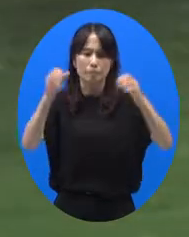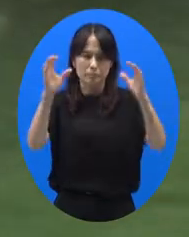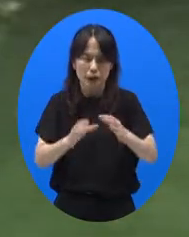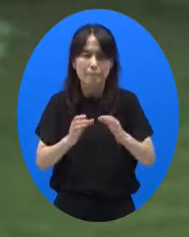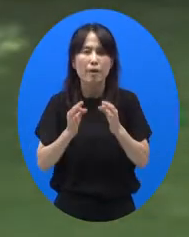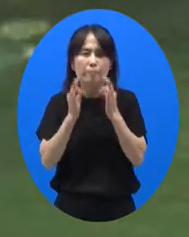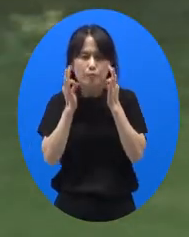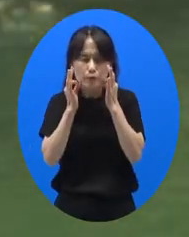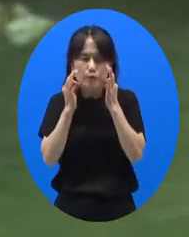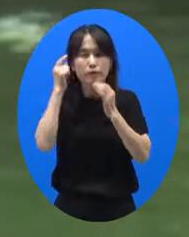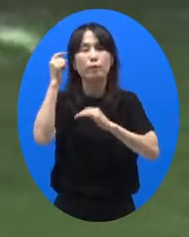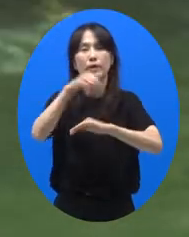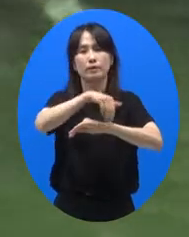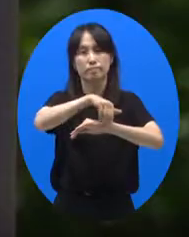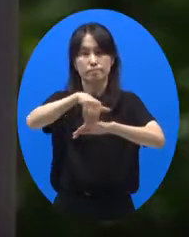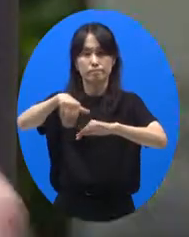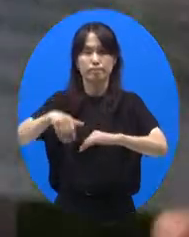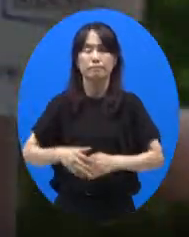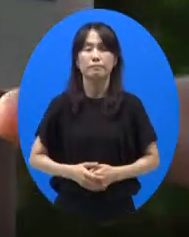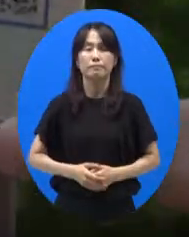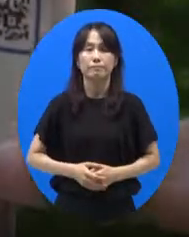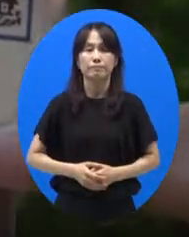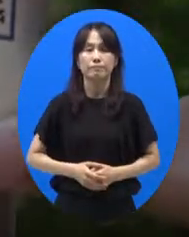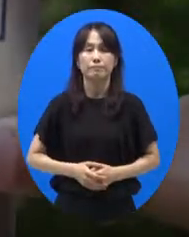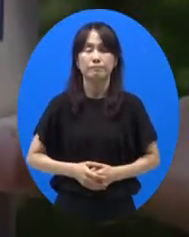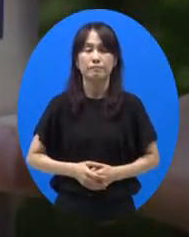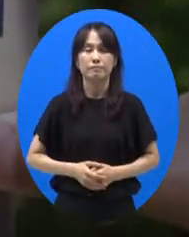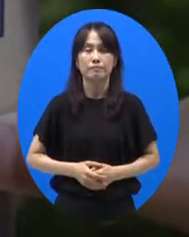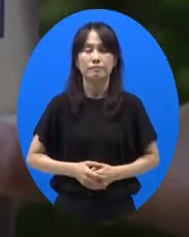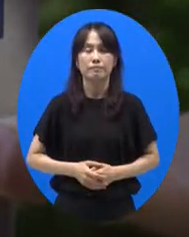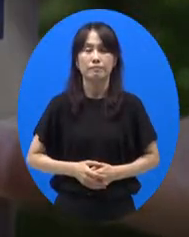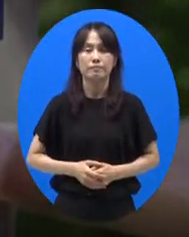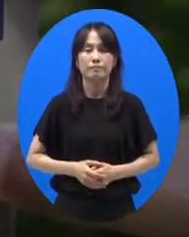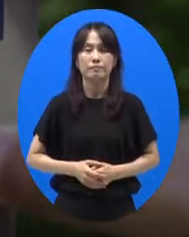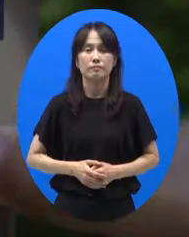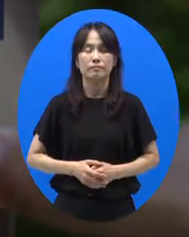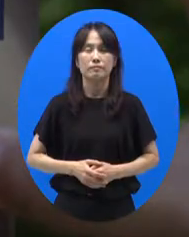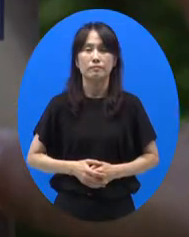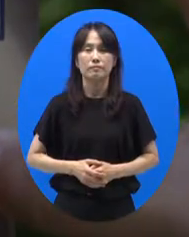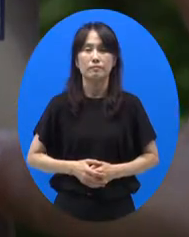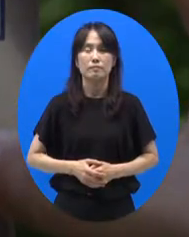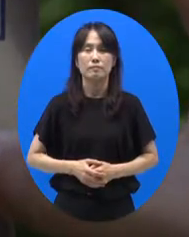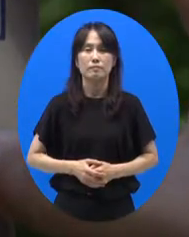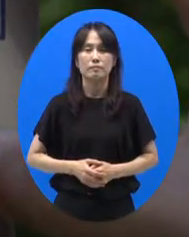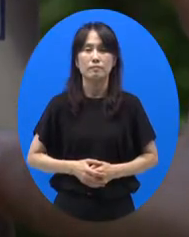더욱 강화할 방침입니다 경기 gtv 서문 0입니다